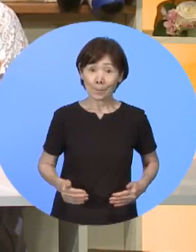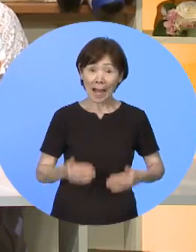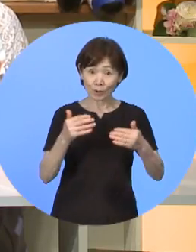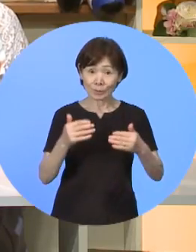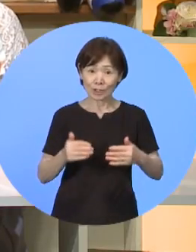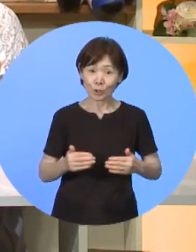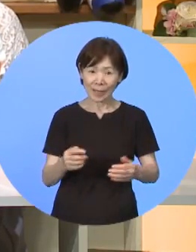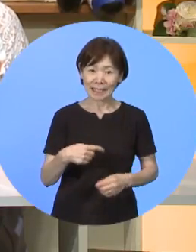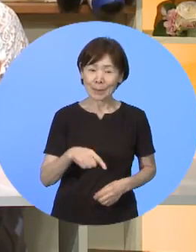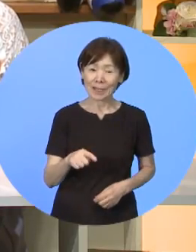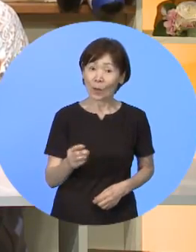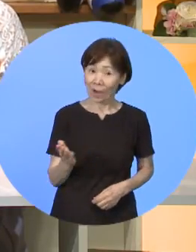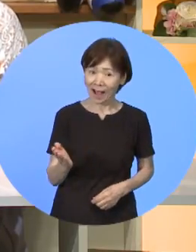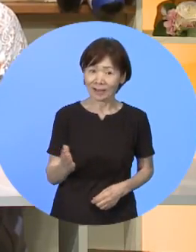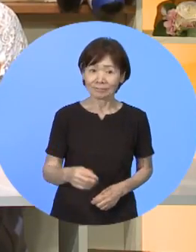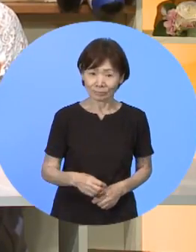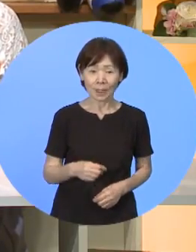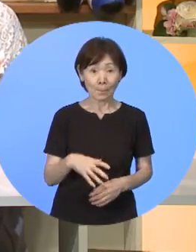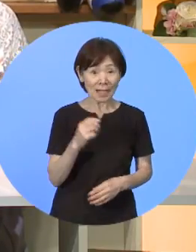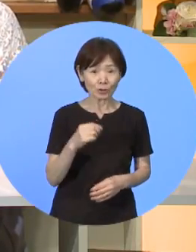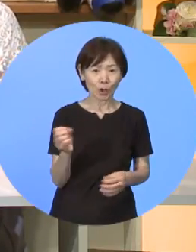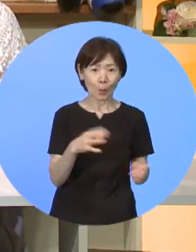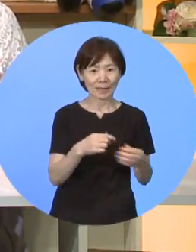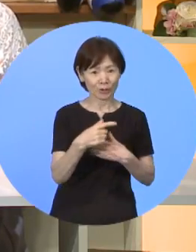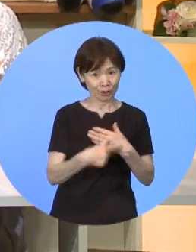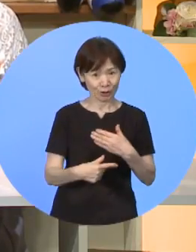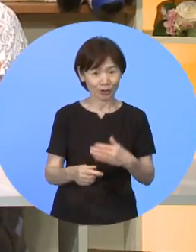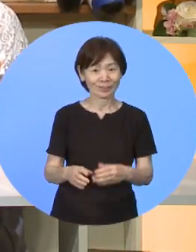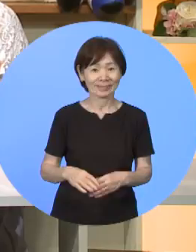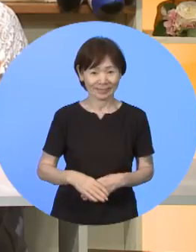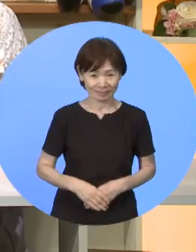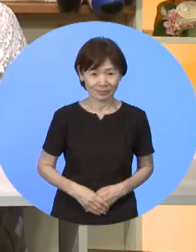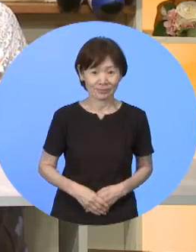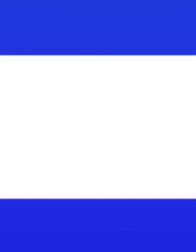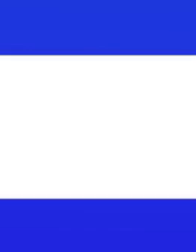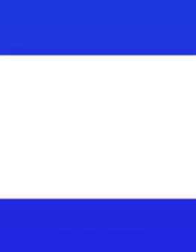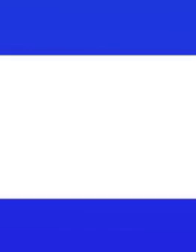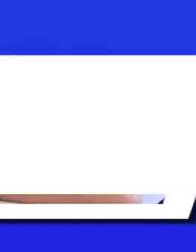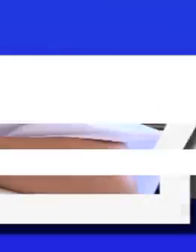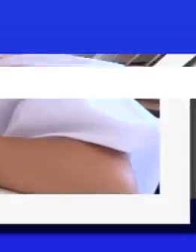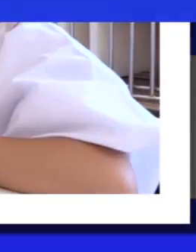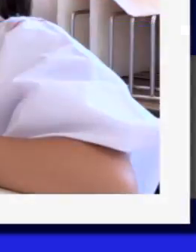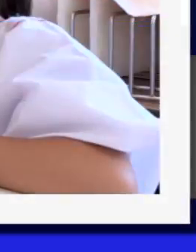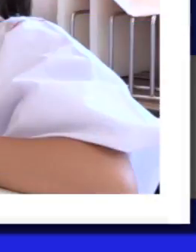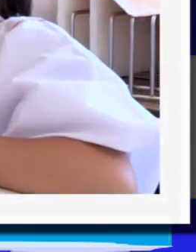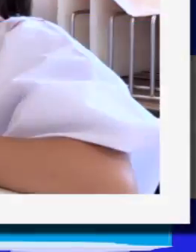組を進めてまいりましょう。 まずは吹田のトピックスです。